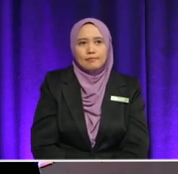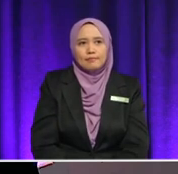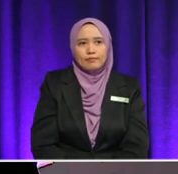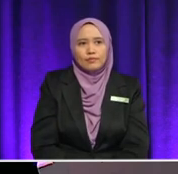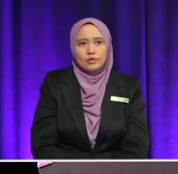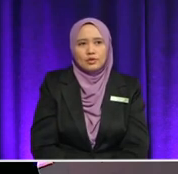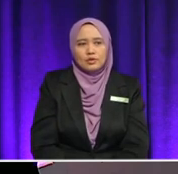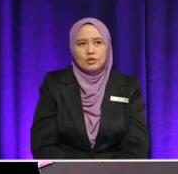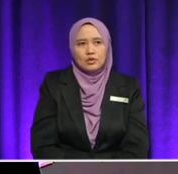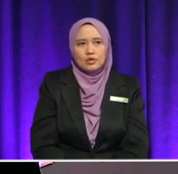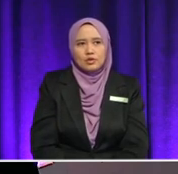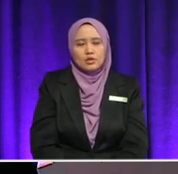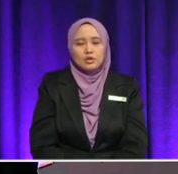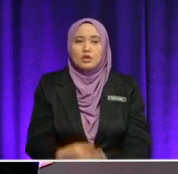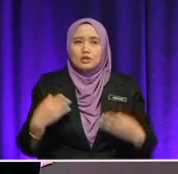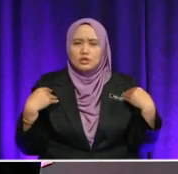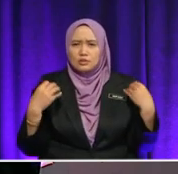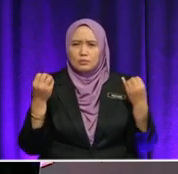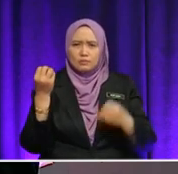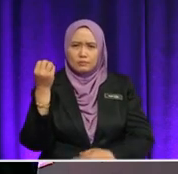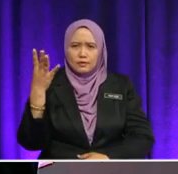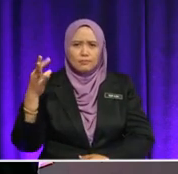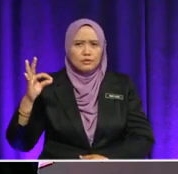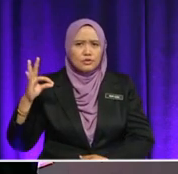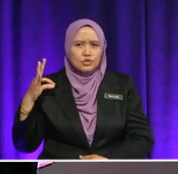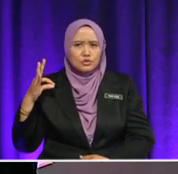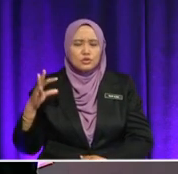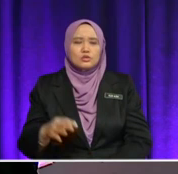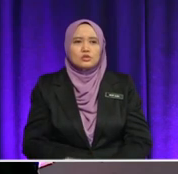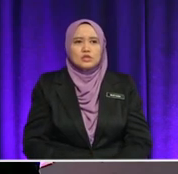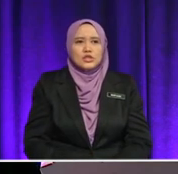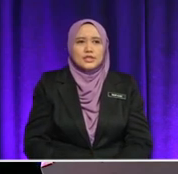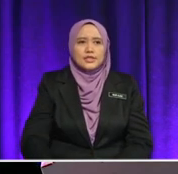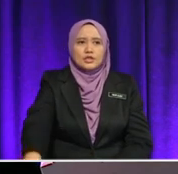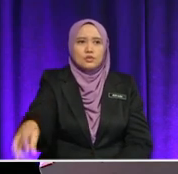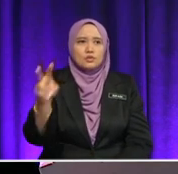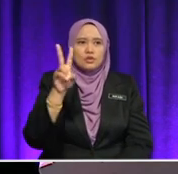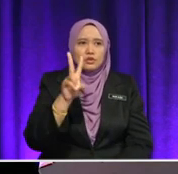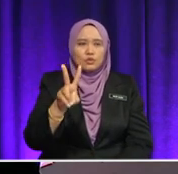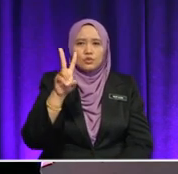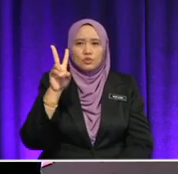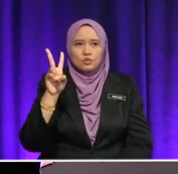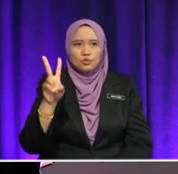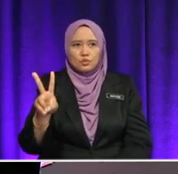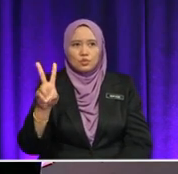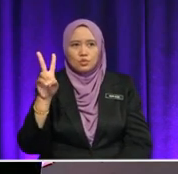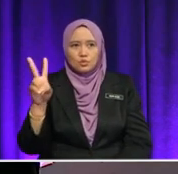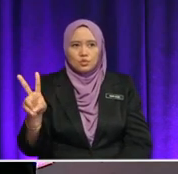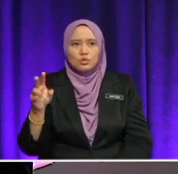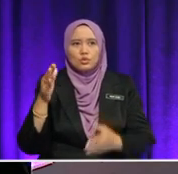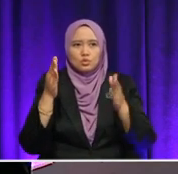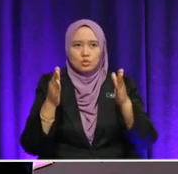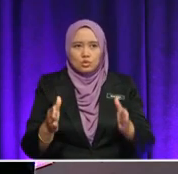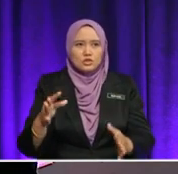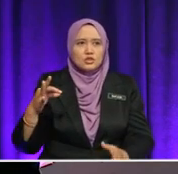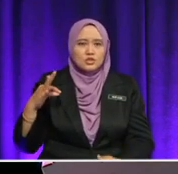ada berapa bilangan calon seramai 202 orang calon yang bertanding kenapa